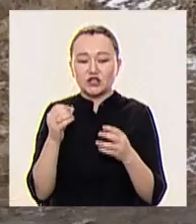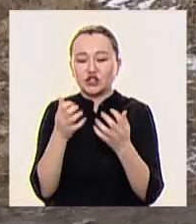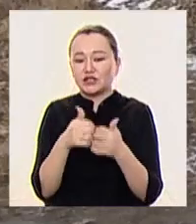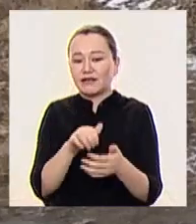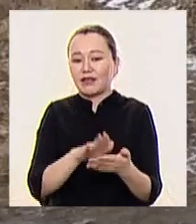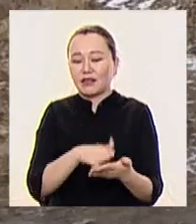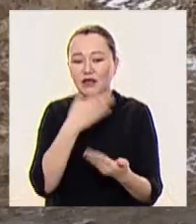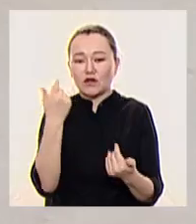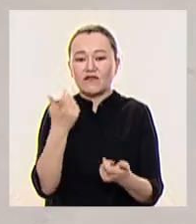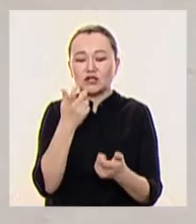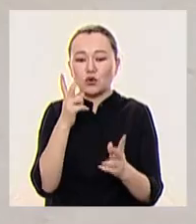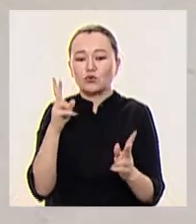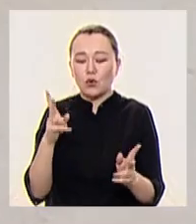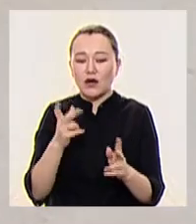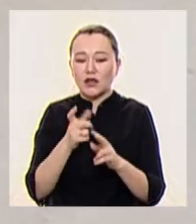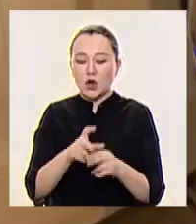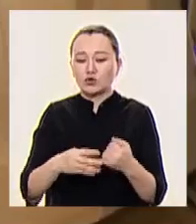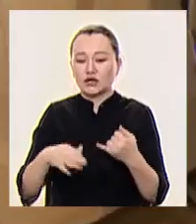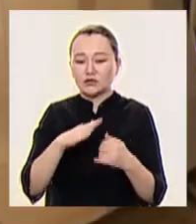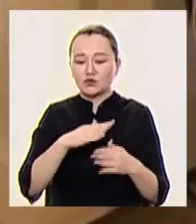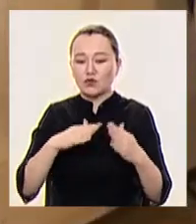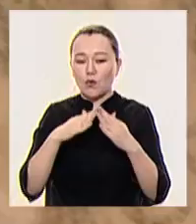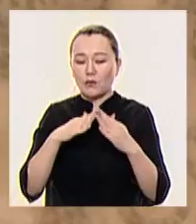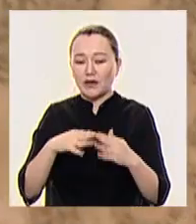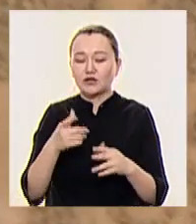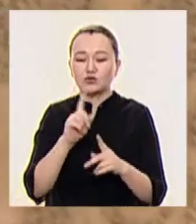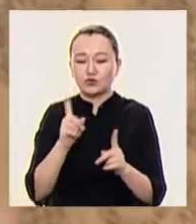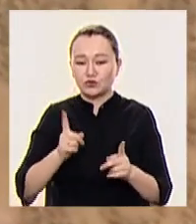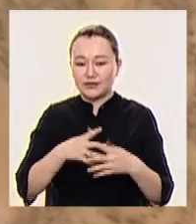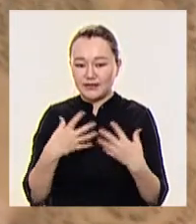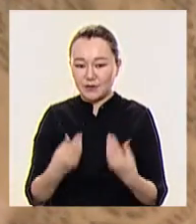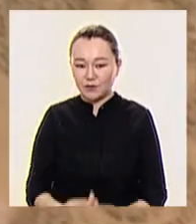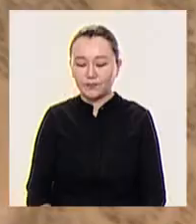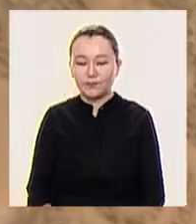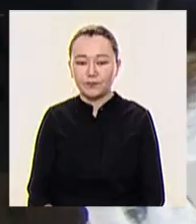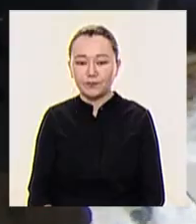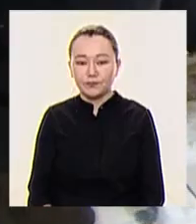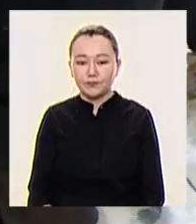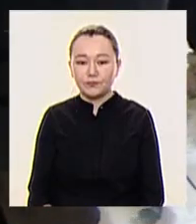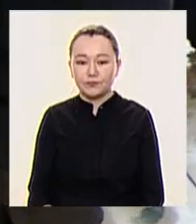Кто оказался владельцем участка, на котором стоит дом? Что ждет эти семьи?